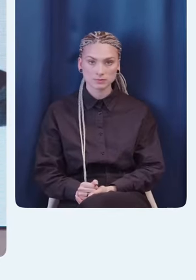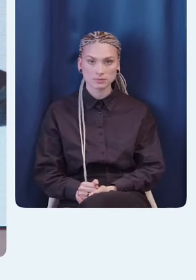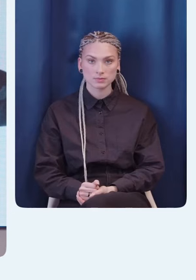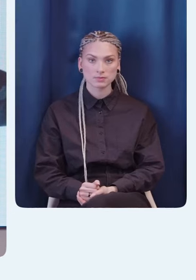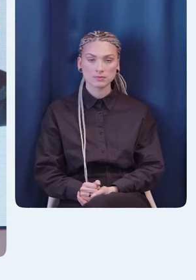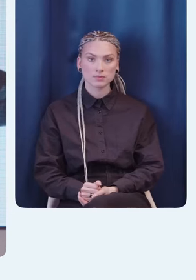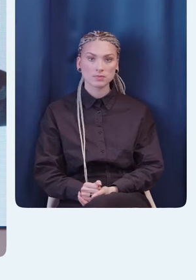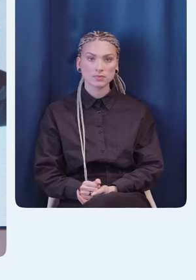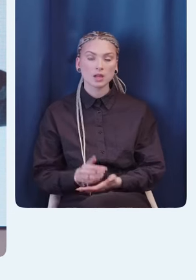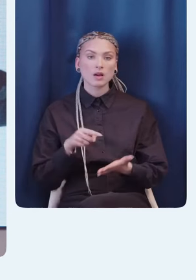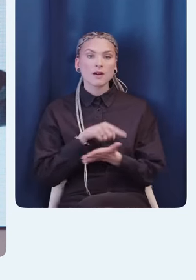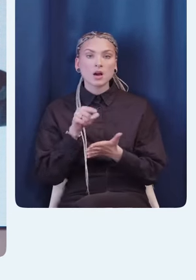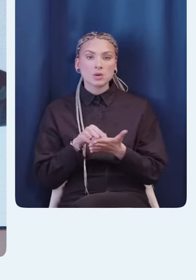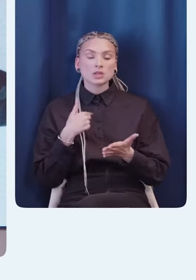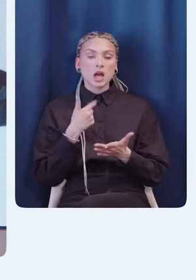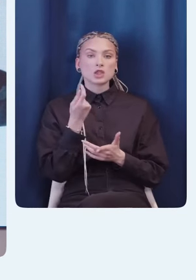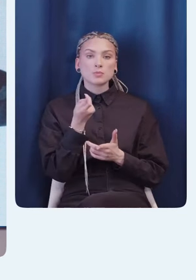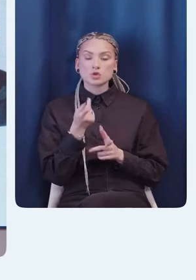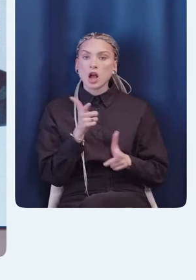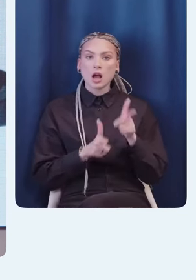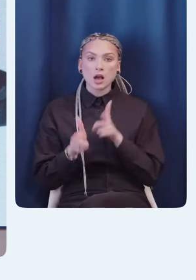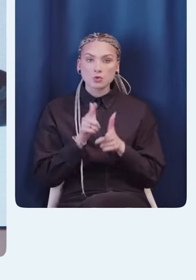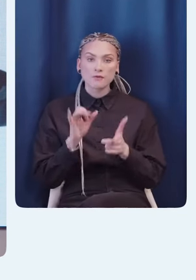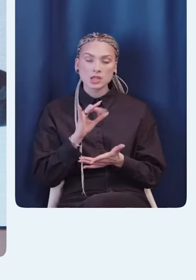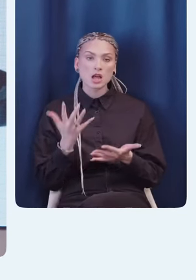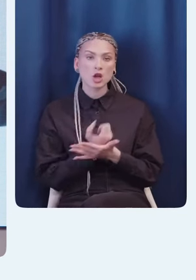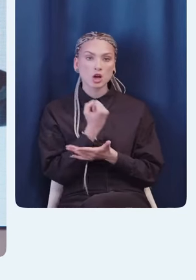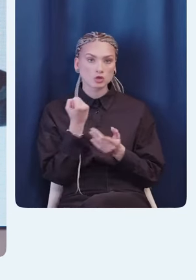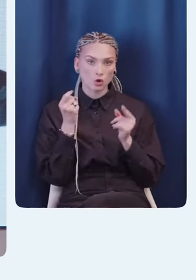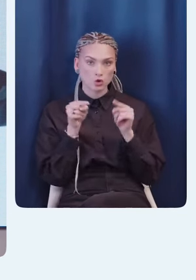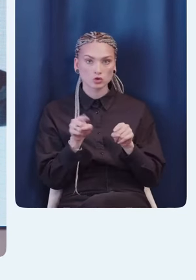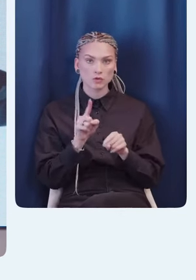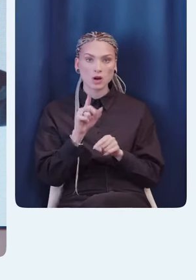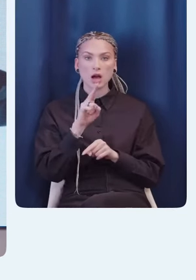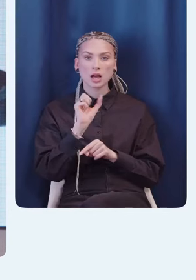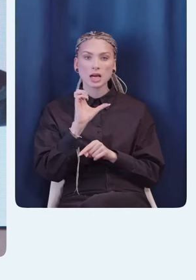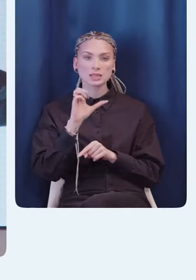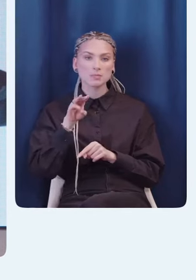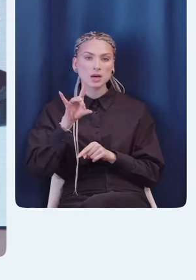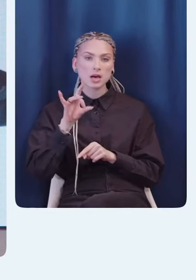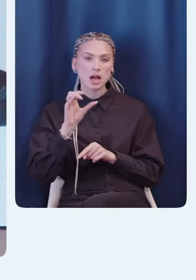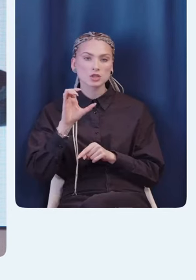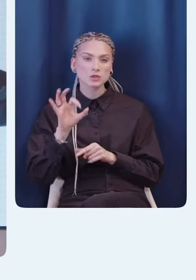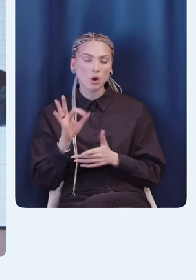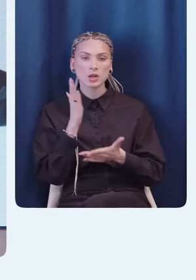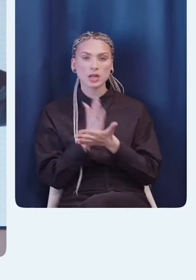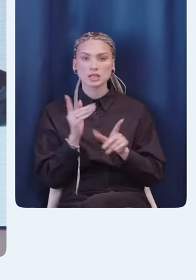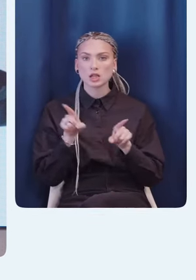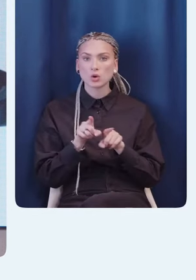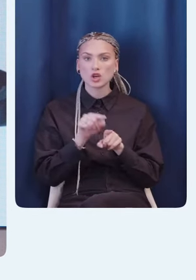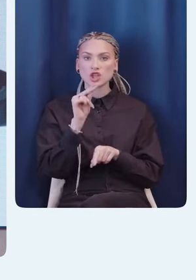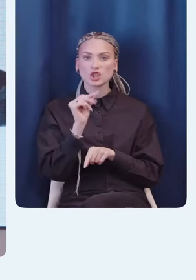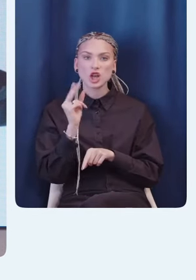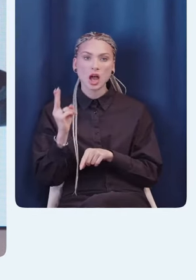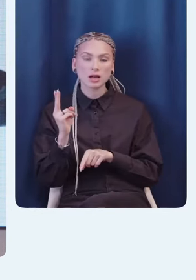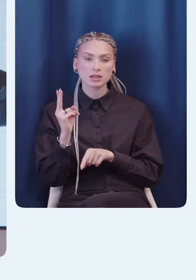Такой вопрос. Я немножечко готовился и нашел, что на самом деле в Каспрессо есть такая штука Check